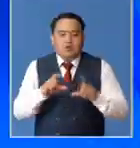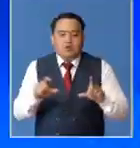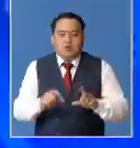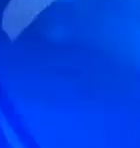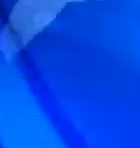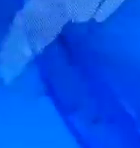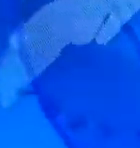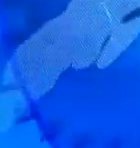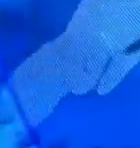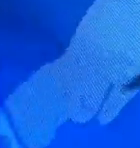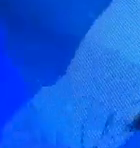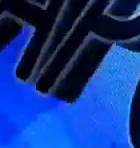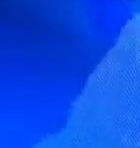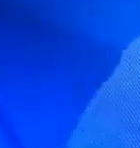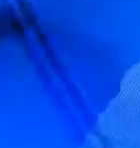учреждениях.